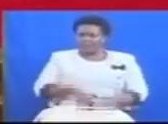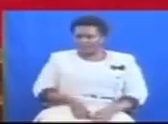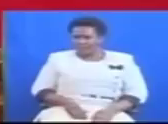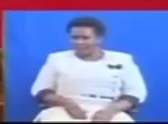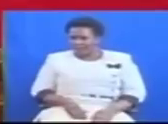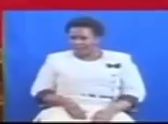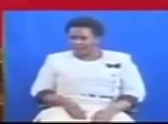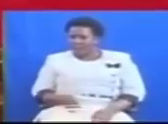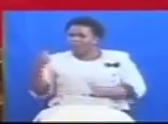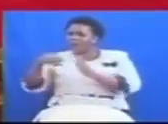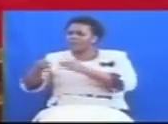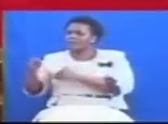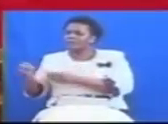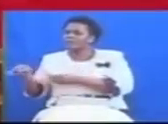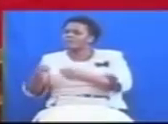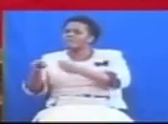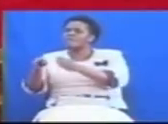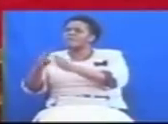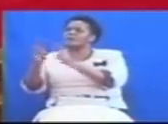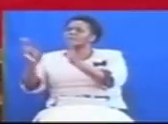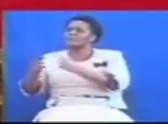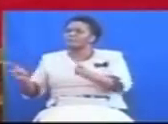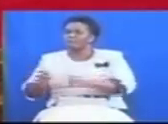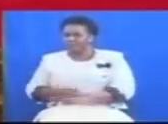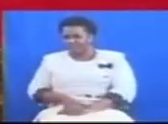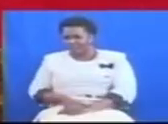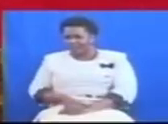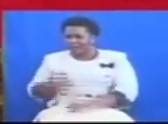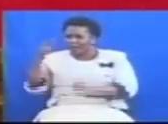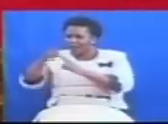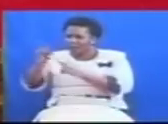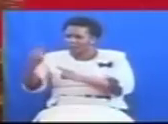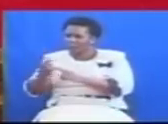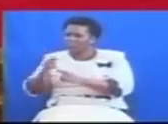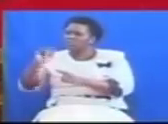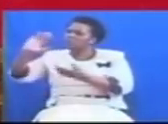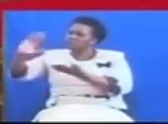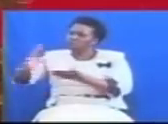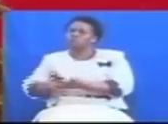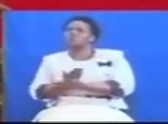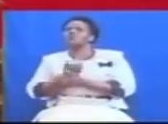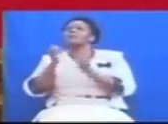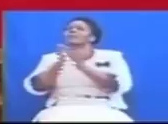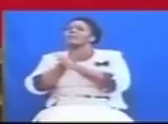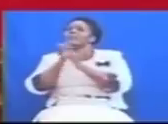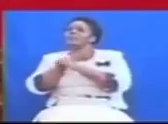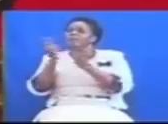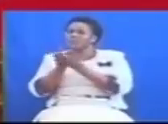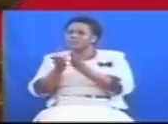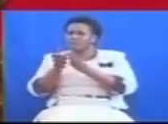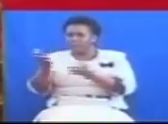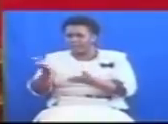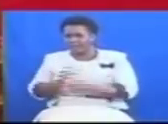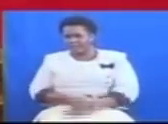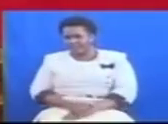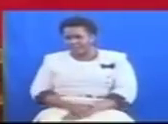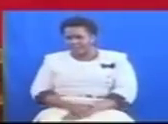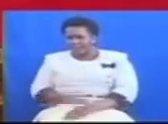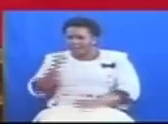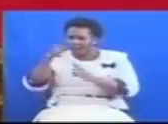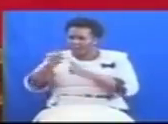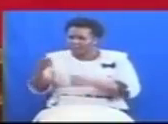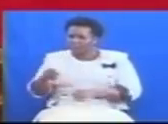kuagiza kuanzisha swala zima la prepaid meter katika kuhakikisha tunaondokana na malalamiko haya katika kuhakikisha kwamba wananchi wanatumia kadri wanalipa